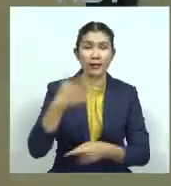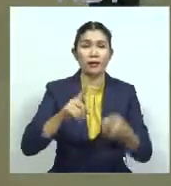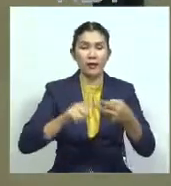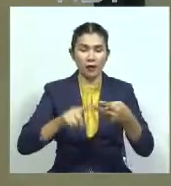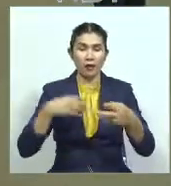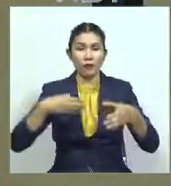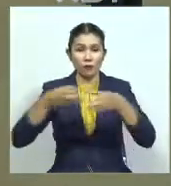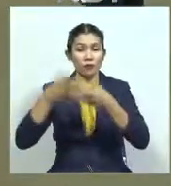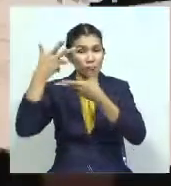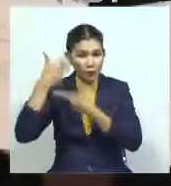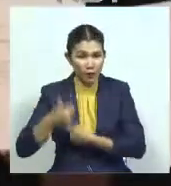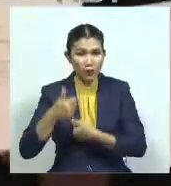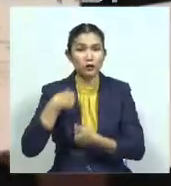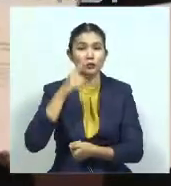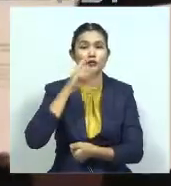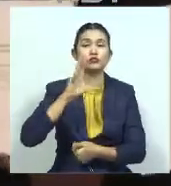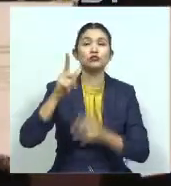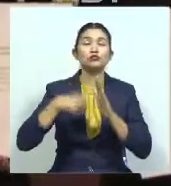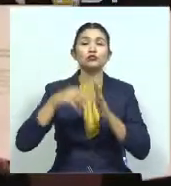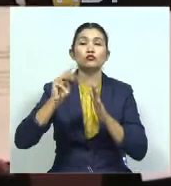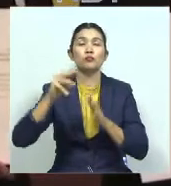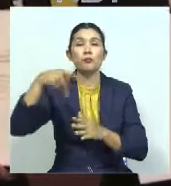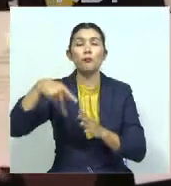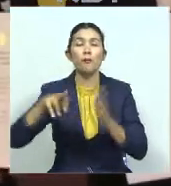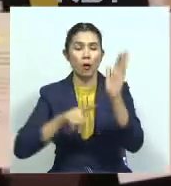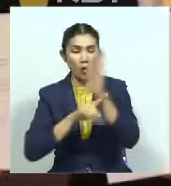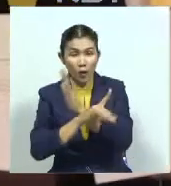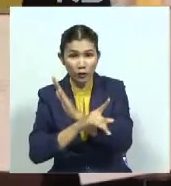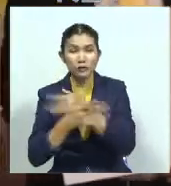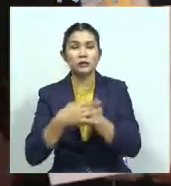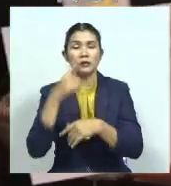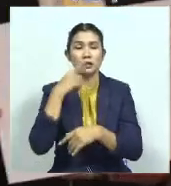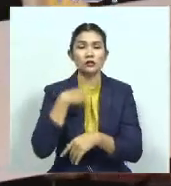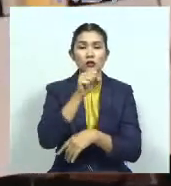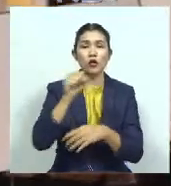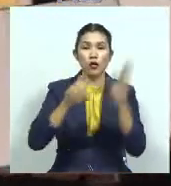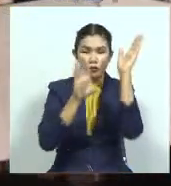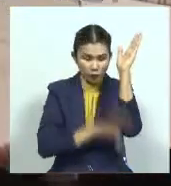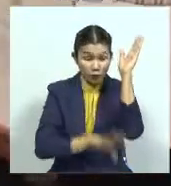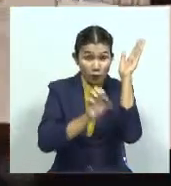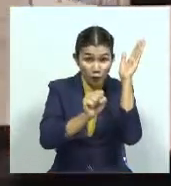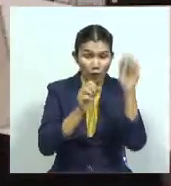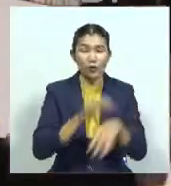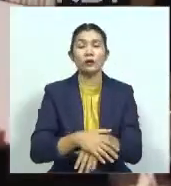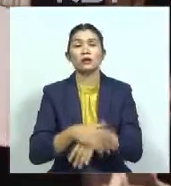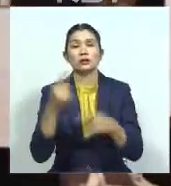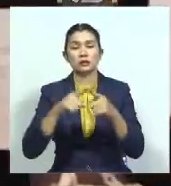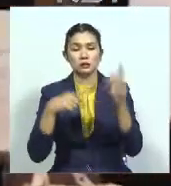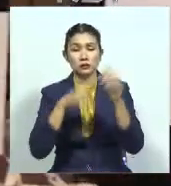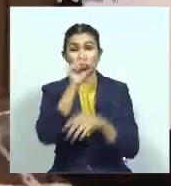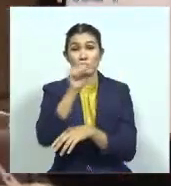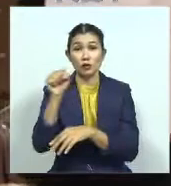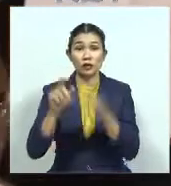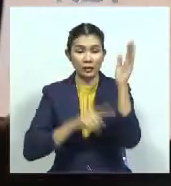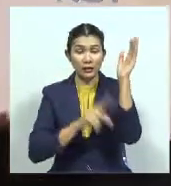ธิปัตย์อาทินายชุมพลจุลสายสสชุมพรนายถาวรเสนเนียมสสสงขลานายสาธิตวงศ์หนองเตยสสตรัง